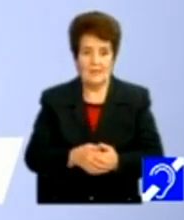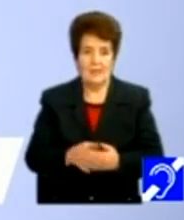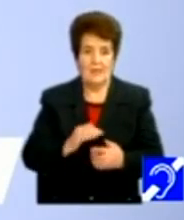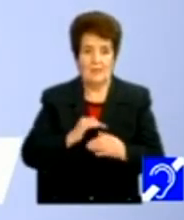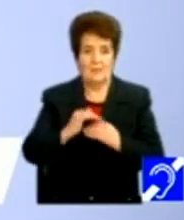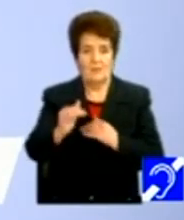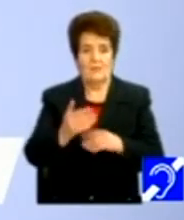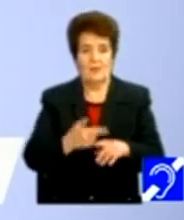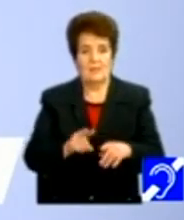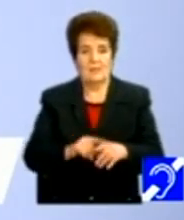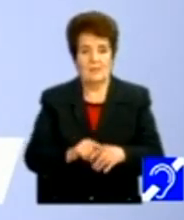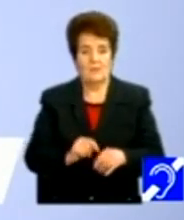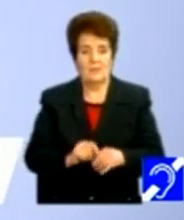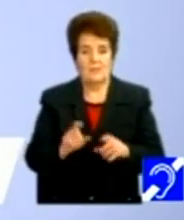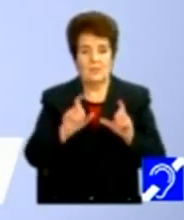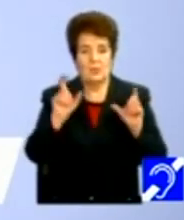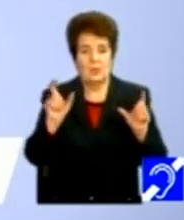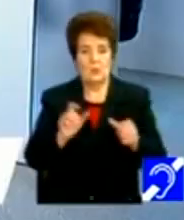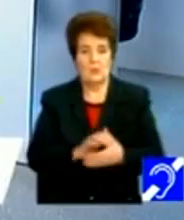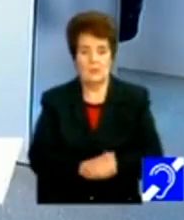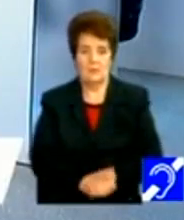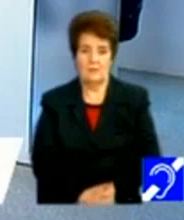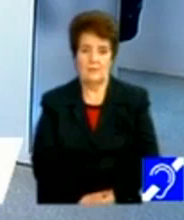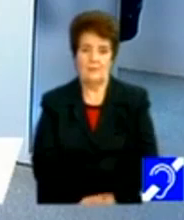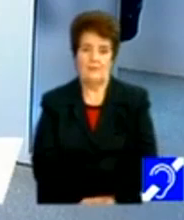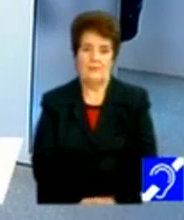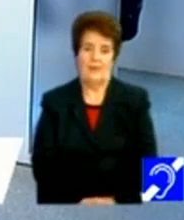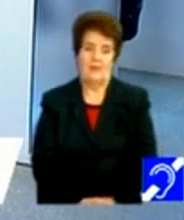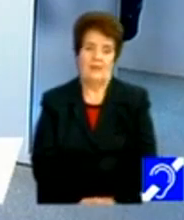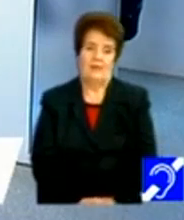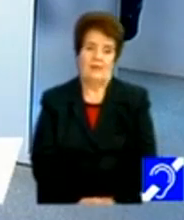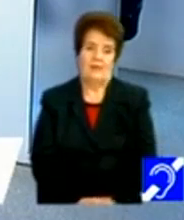suprafață, aceste instituții. Mulțumesc!